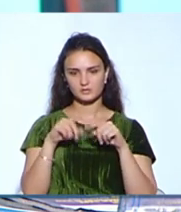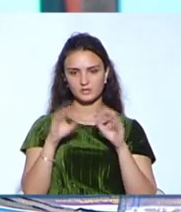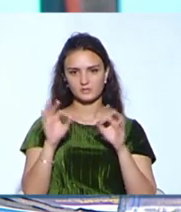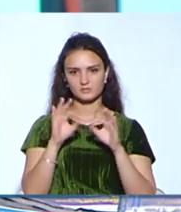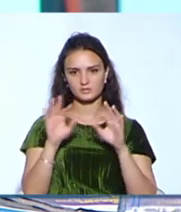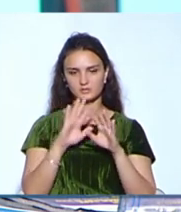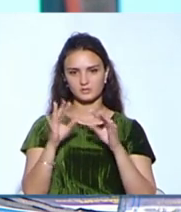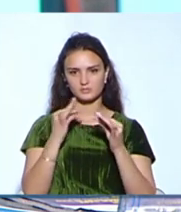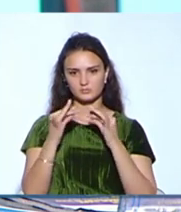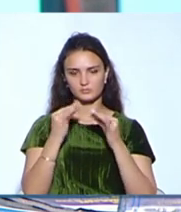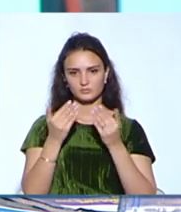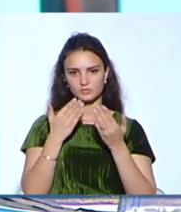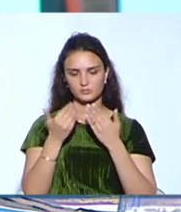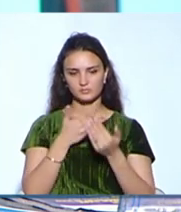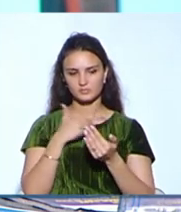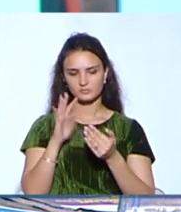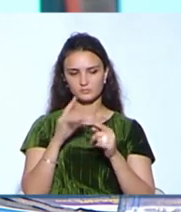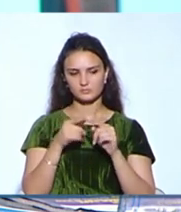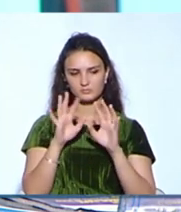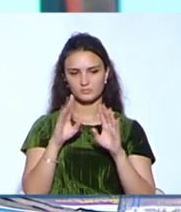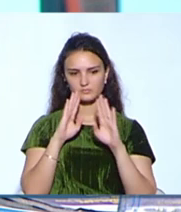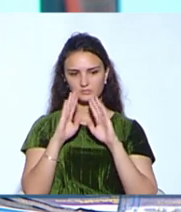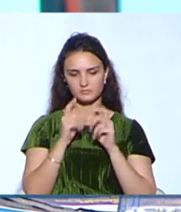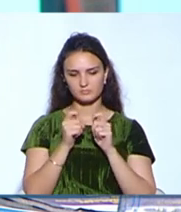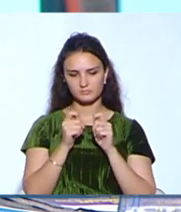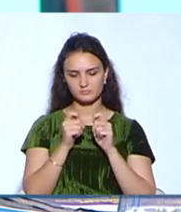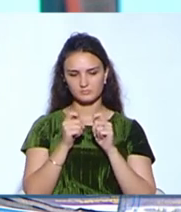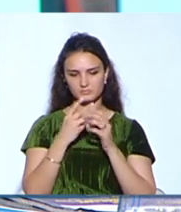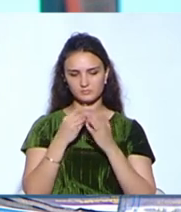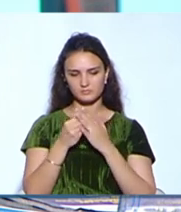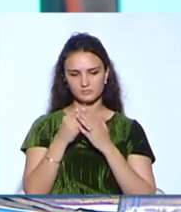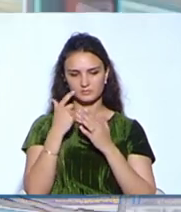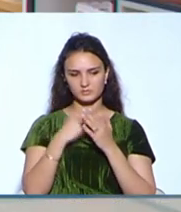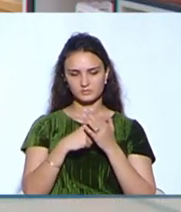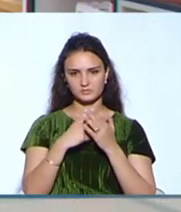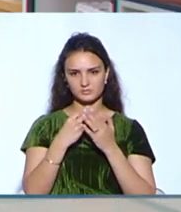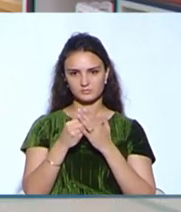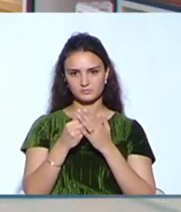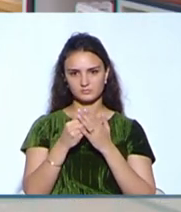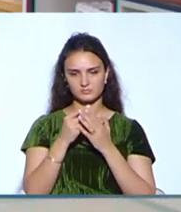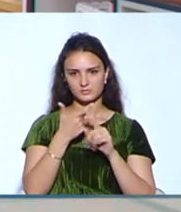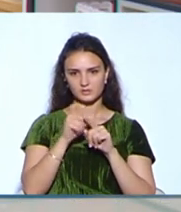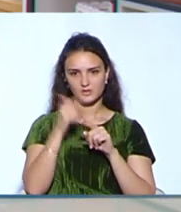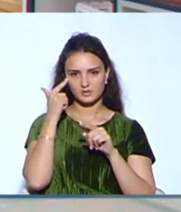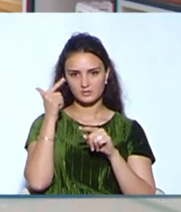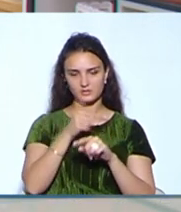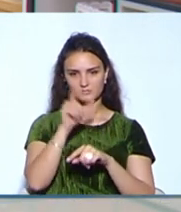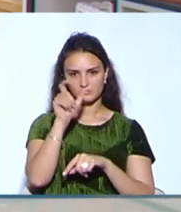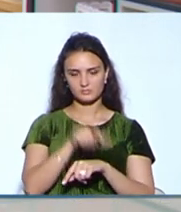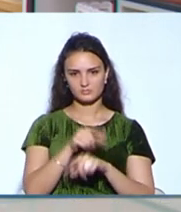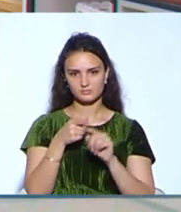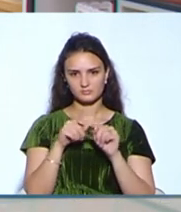და აღარ უნდა ურთიერთობა, მარტო ფეისბუქზე და იმით ისე თავისი წარმოება აქვს, ძალიან განათლებულია და